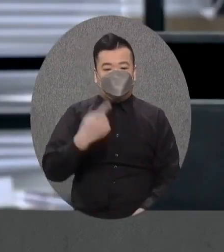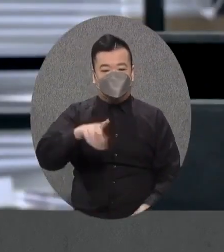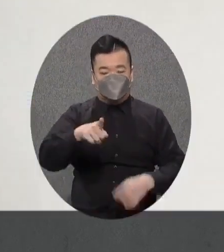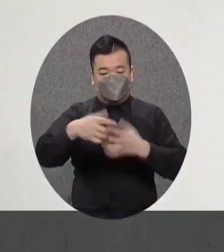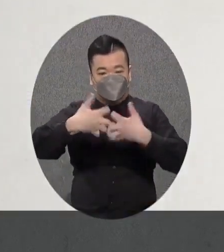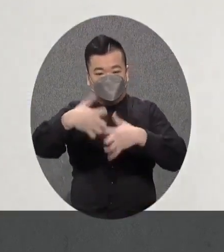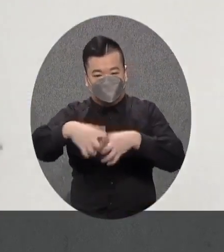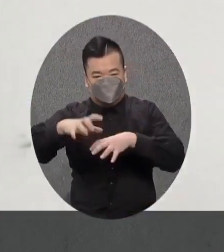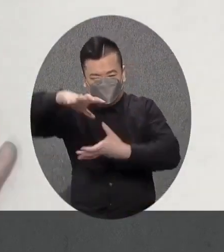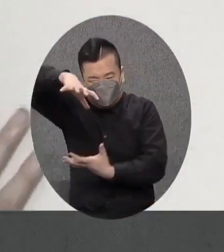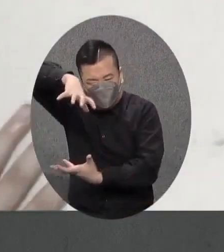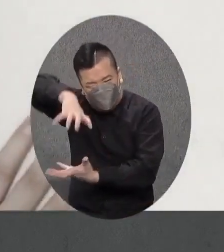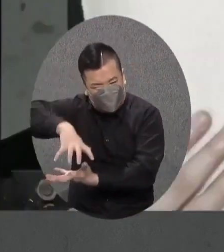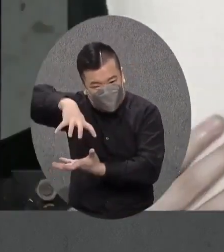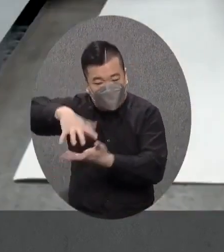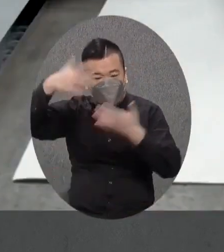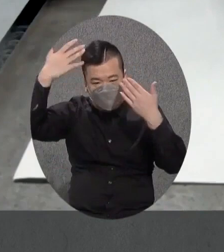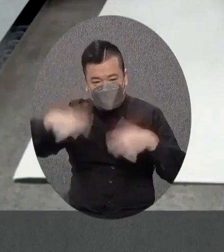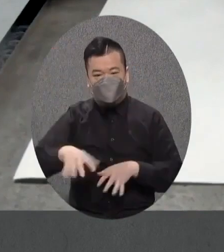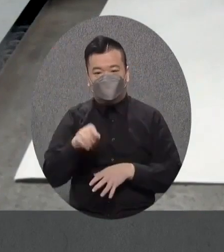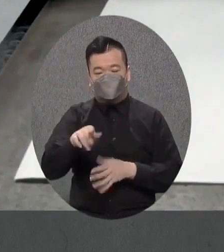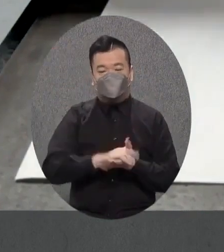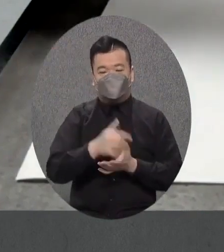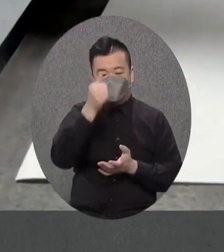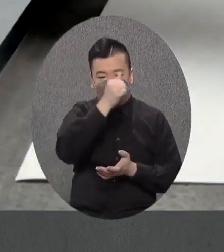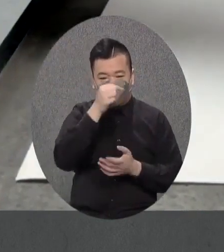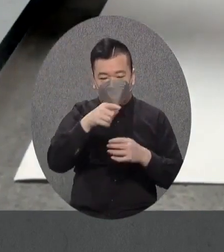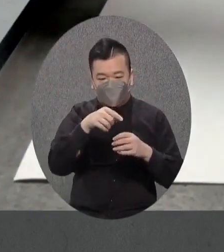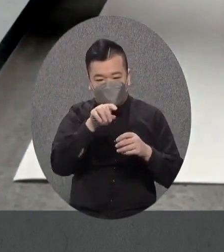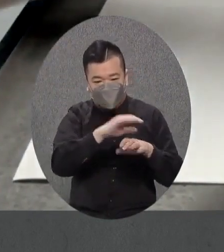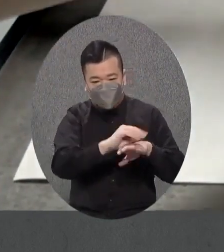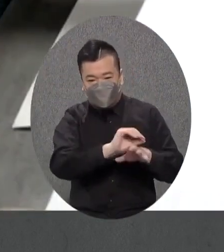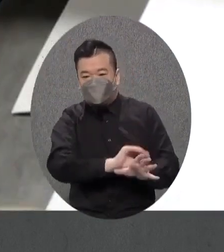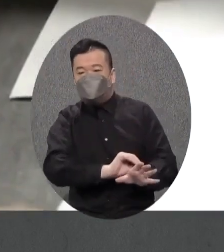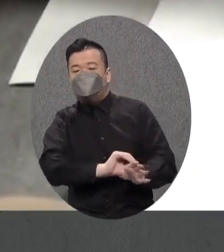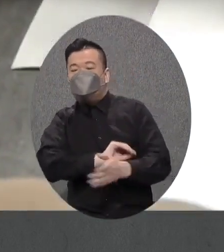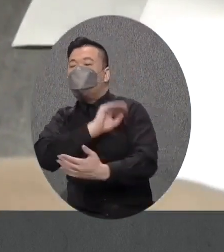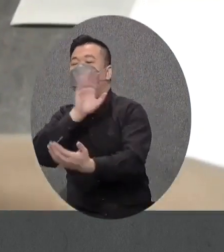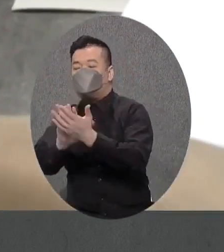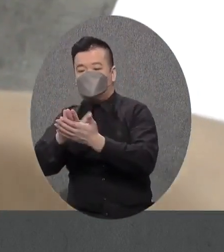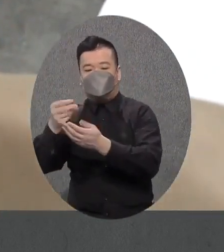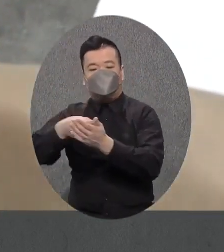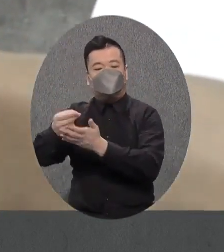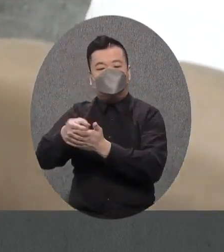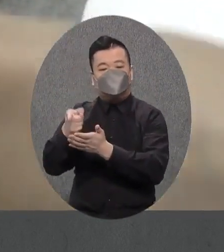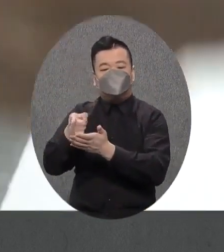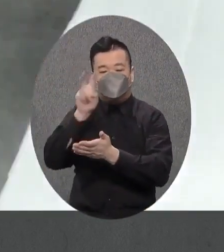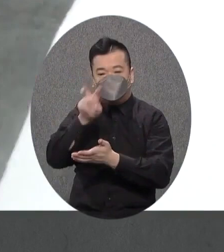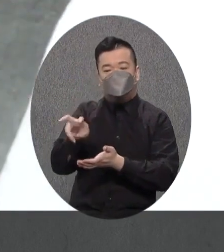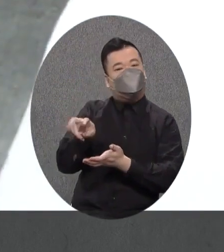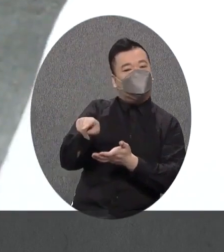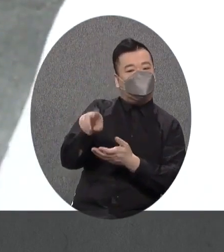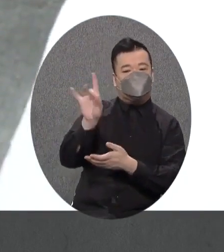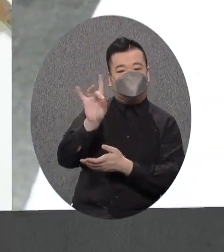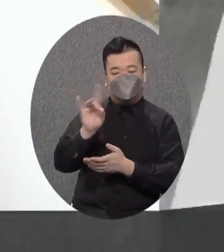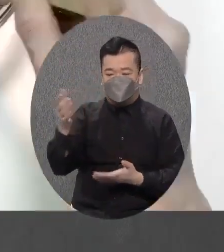機嘅壓力嘅壓印之下咧，咁呢啲有油墨嘅坑文圖文咧， 先至咧係可以咧係壓印咗喺紙上